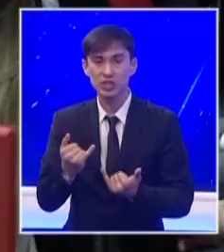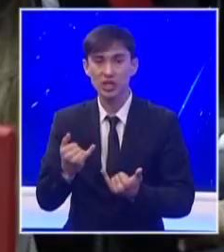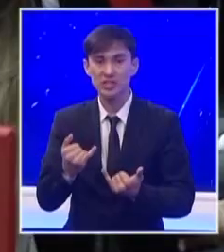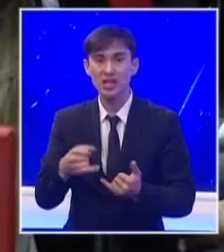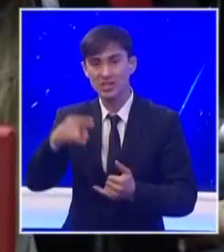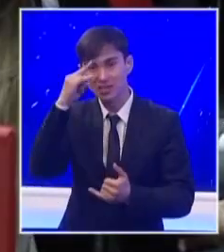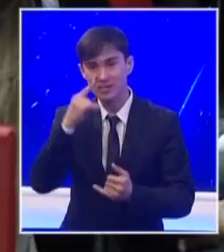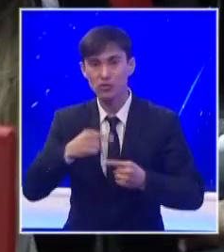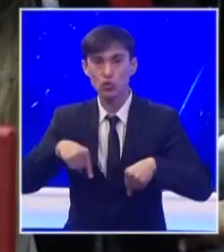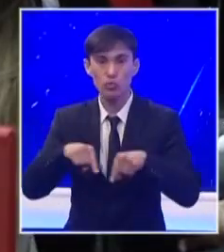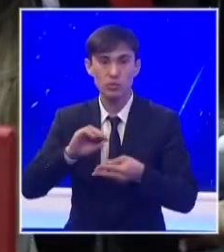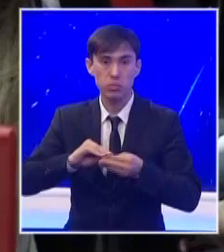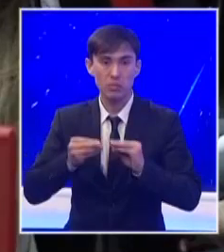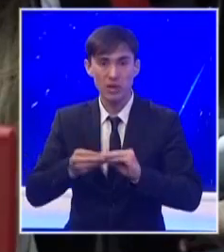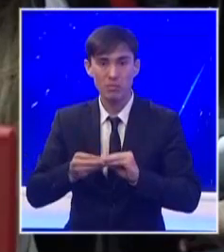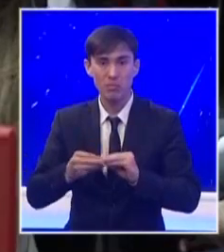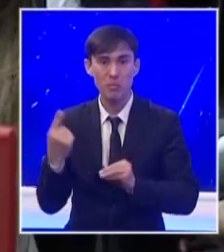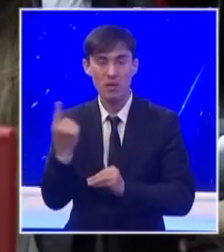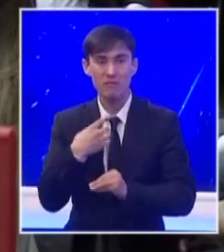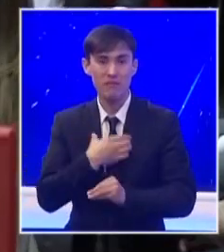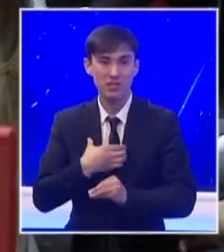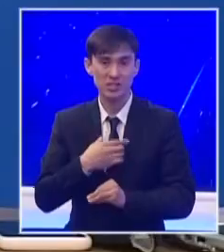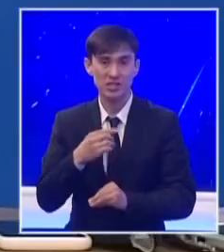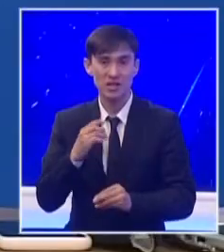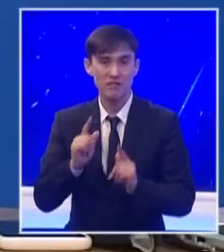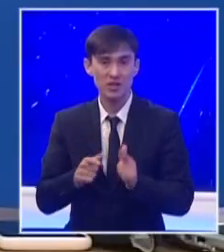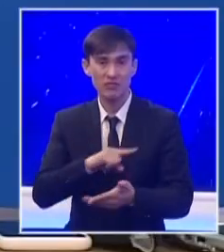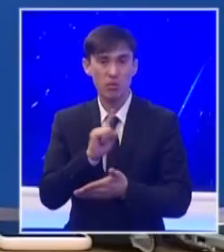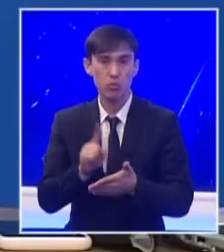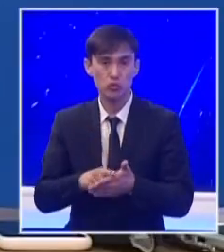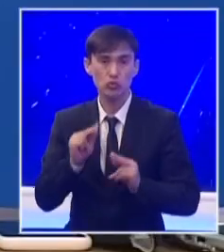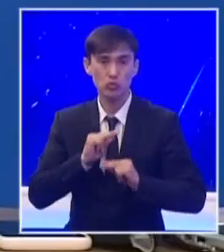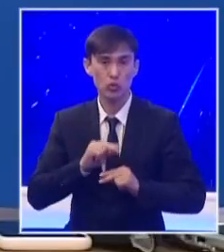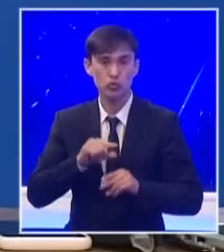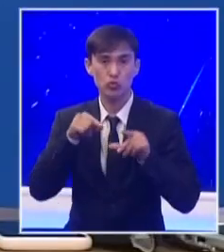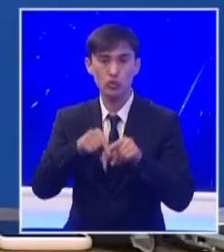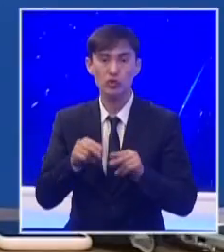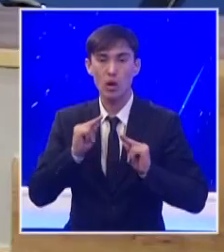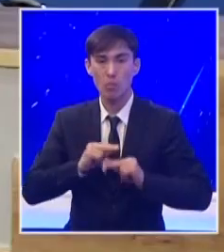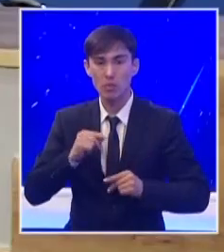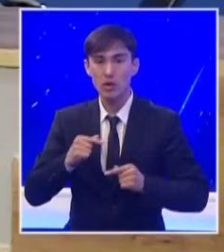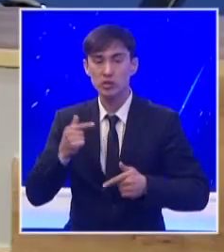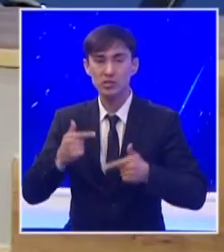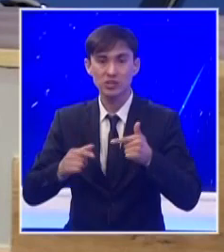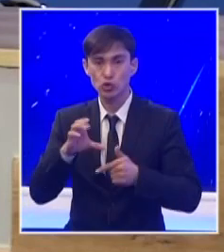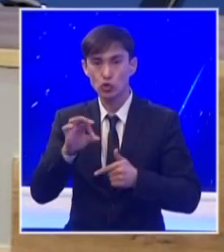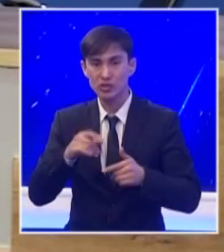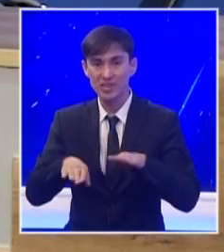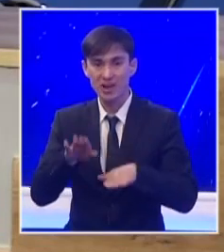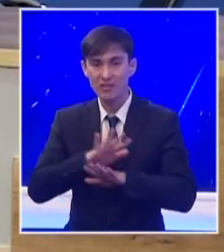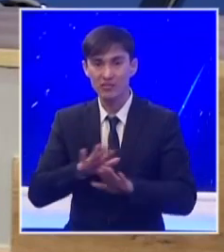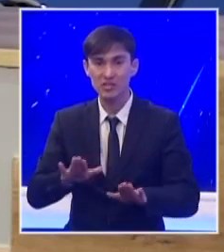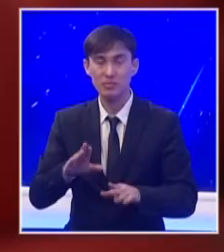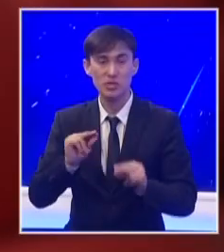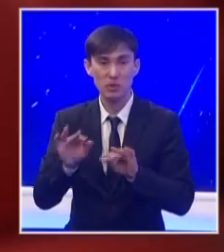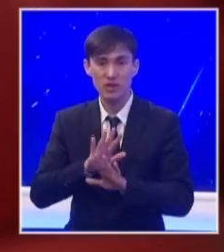для казахстанского общества проблемами первостепенной важности являются вопросы трудоустройства, борьбы с социальным неравенством и